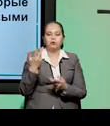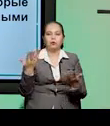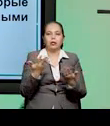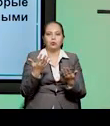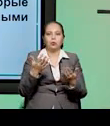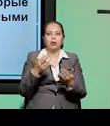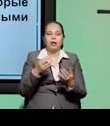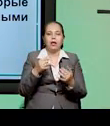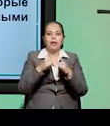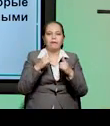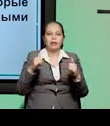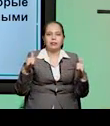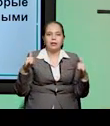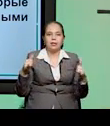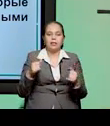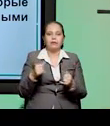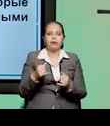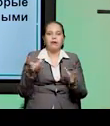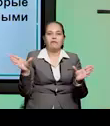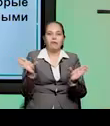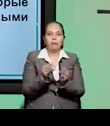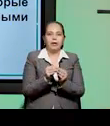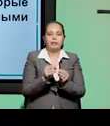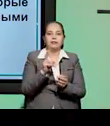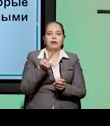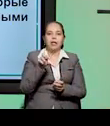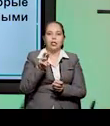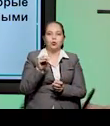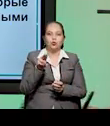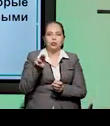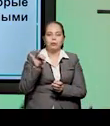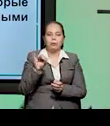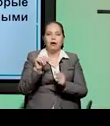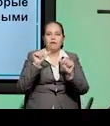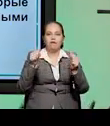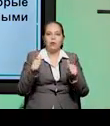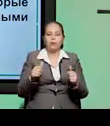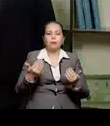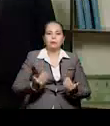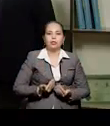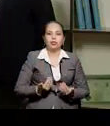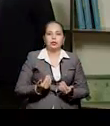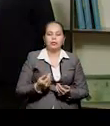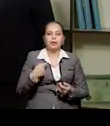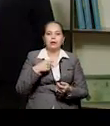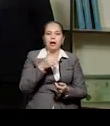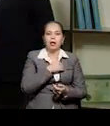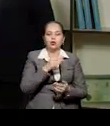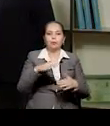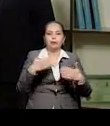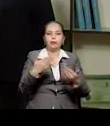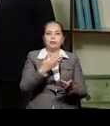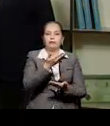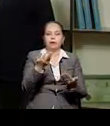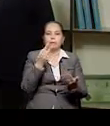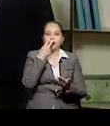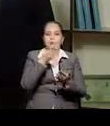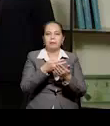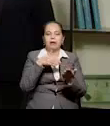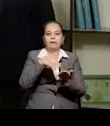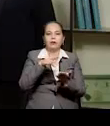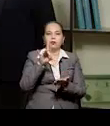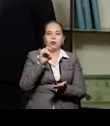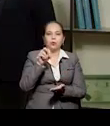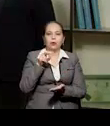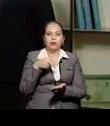которые эволюционировали вместе с клеточными формами жизни. Я хочу предложить вам посмотреть